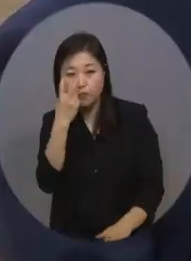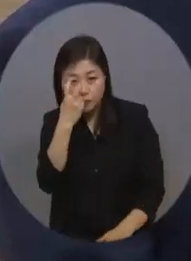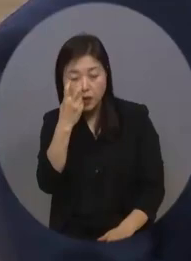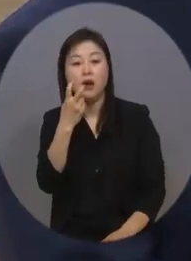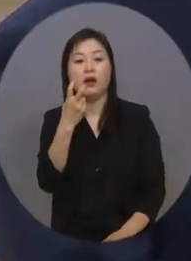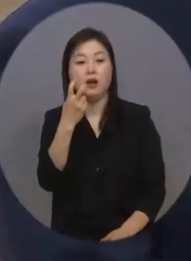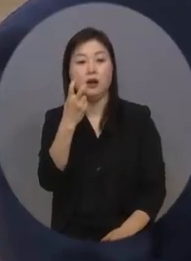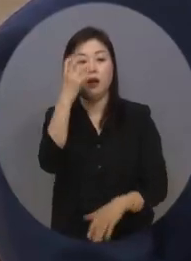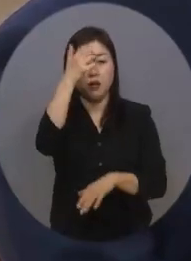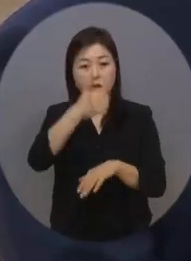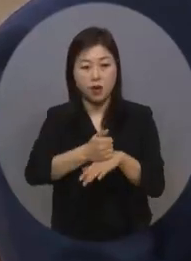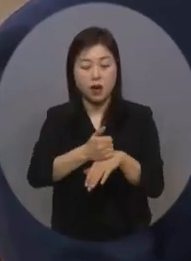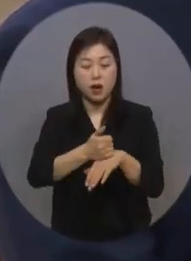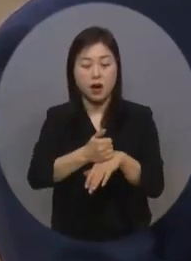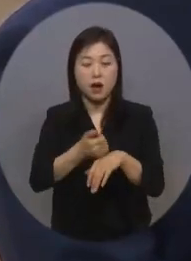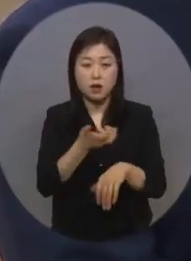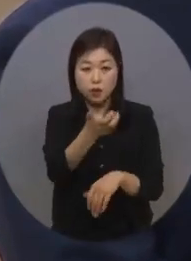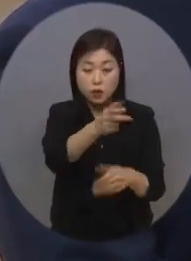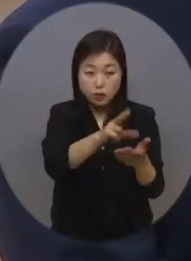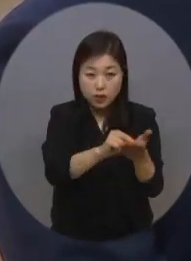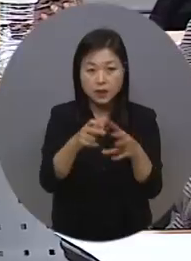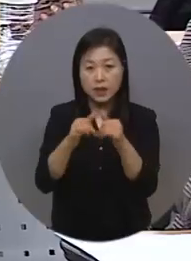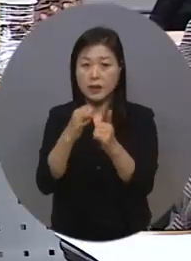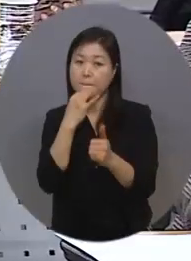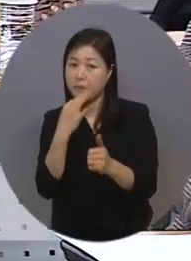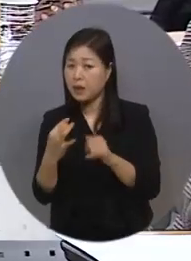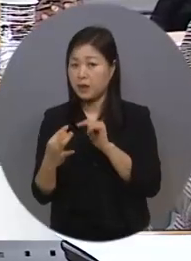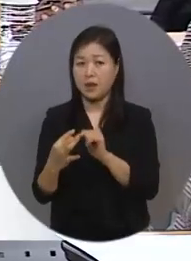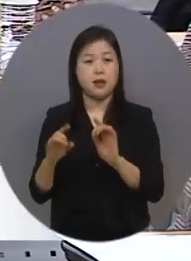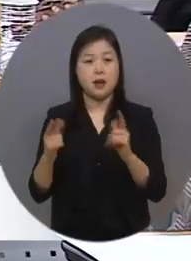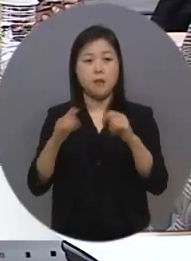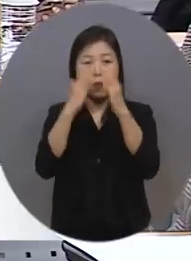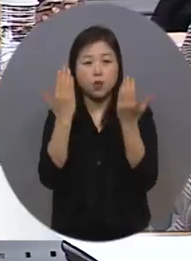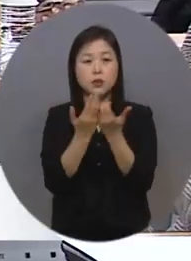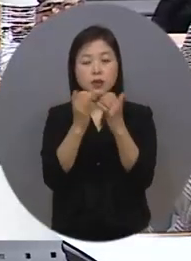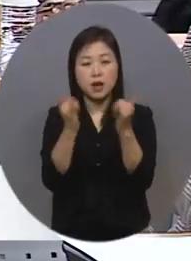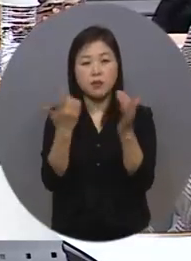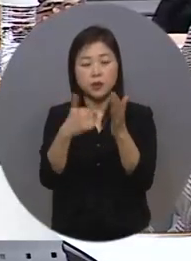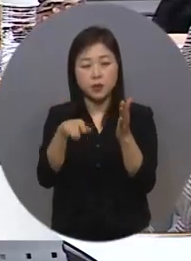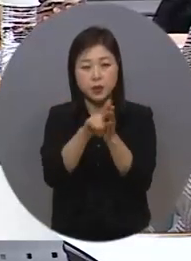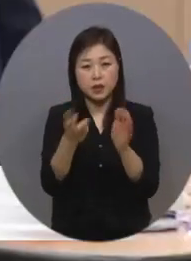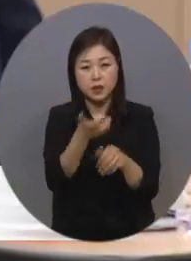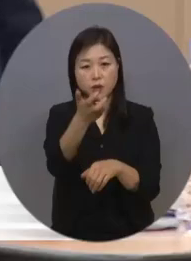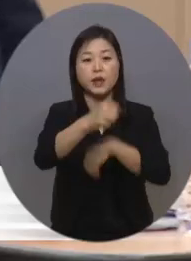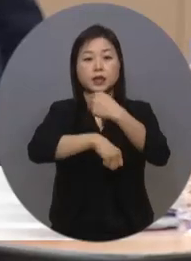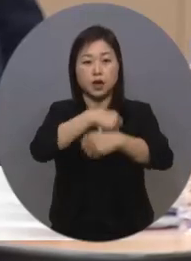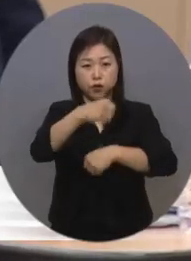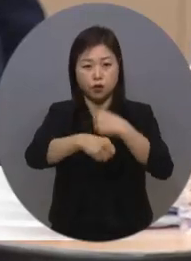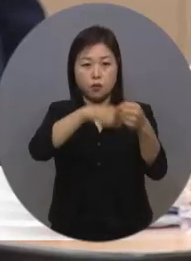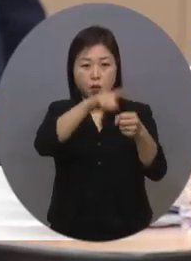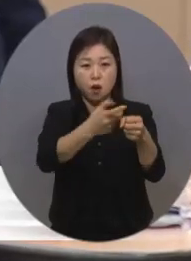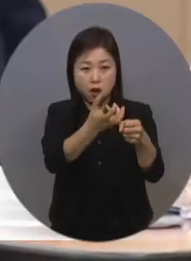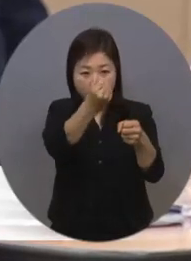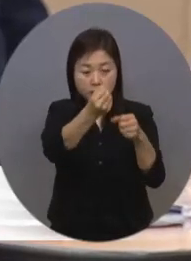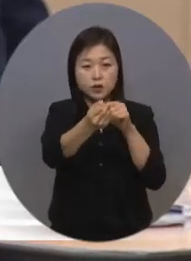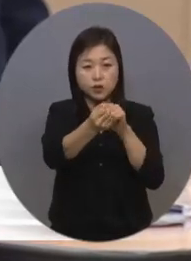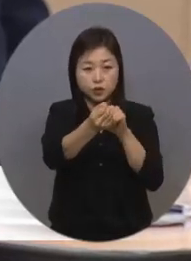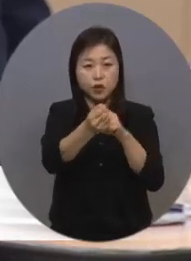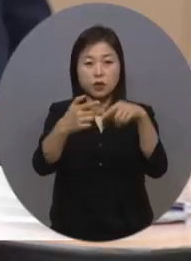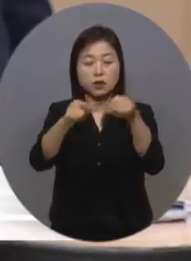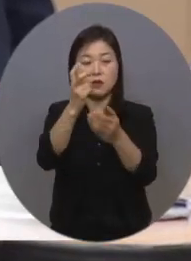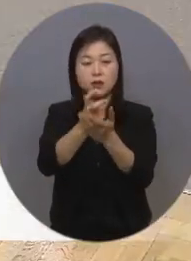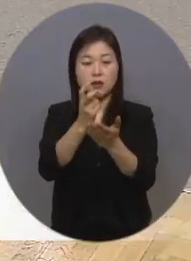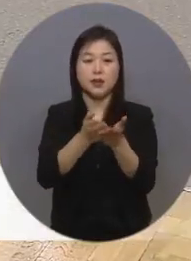이동의 문제는 장애인만의 문제가 아니라는 점에서 모두를 위한 이동의 자유를 목표로 삼고 중점 정책 제안